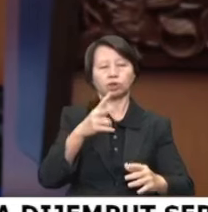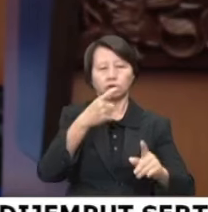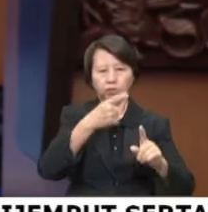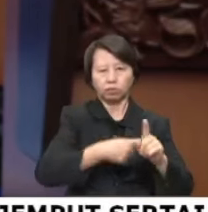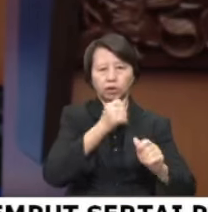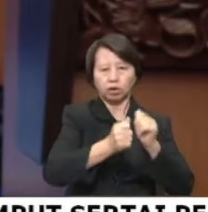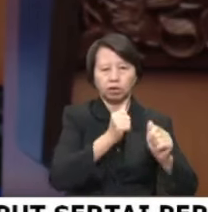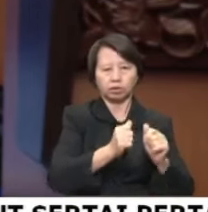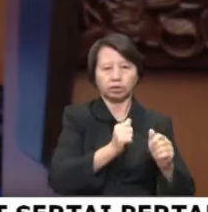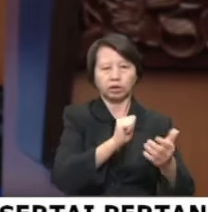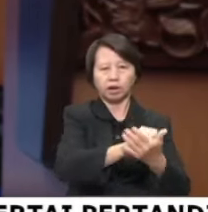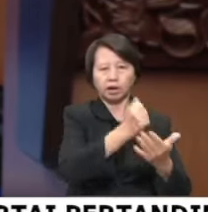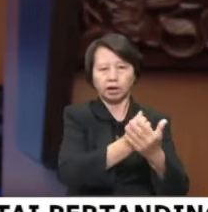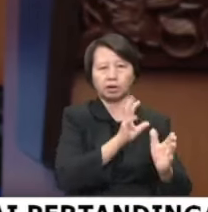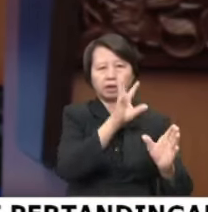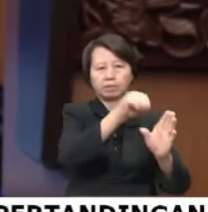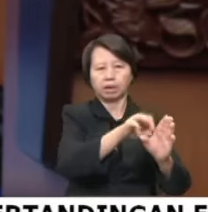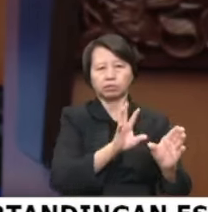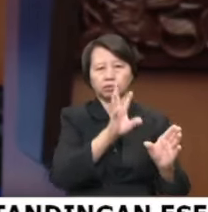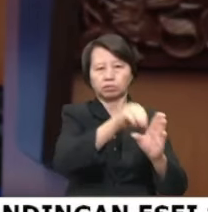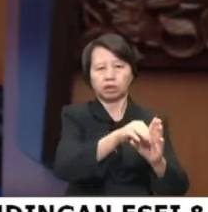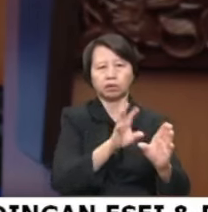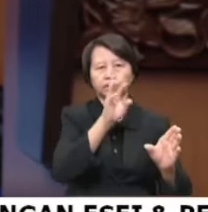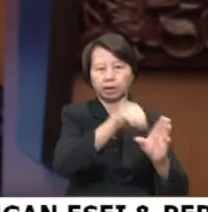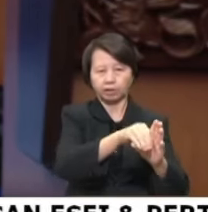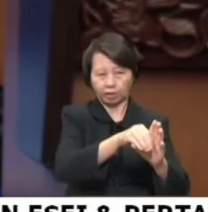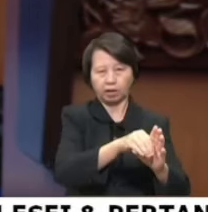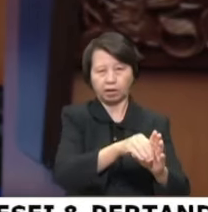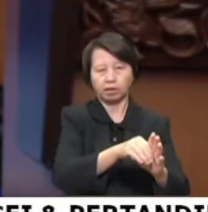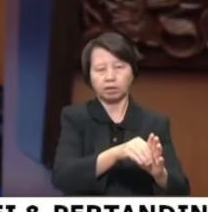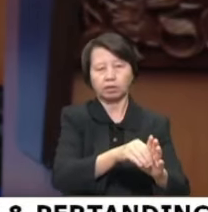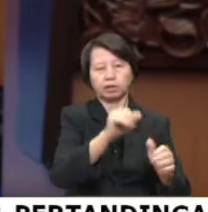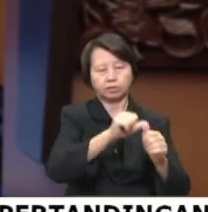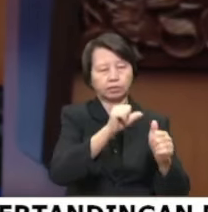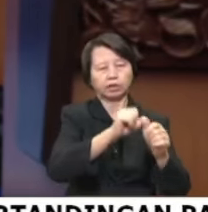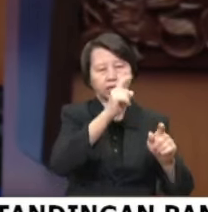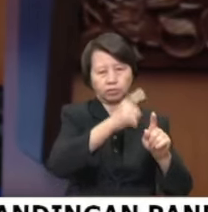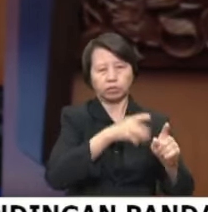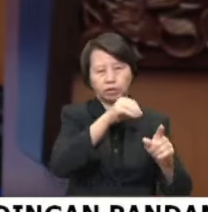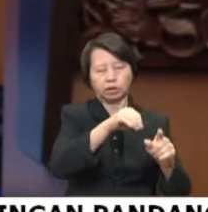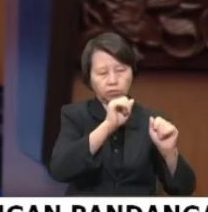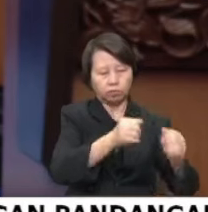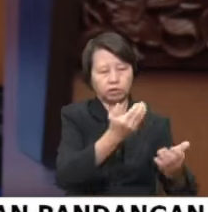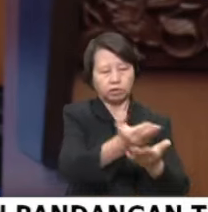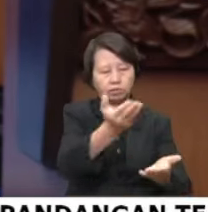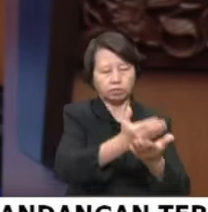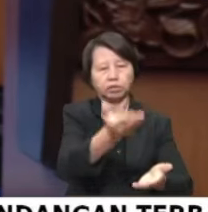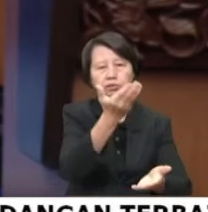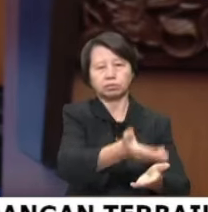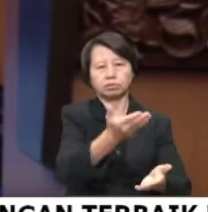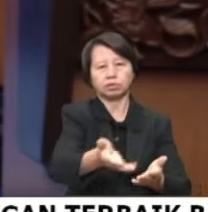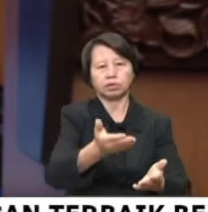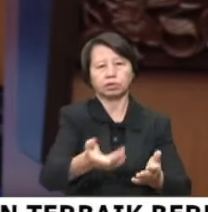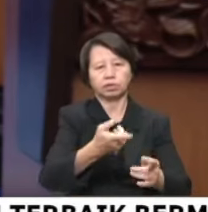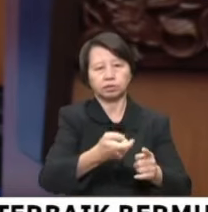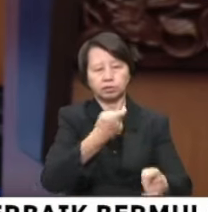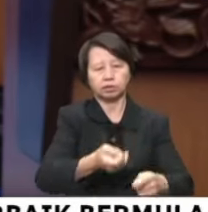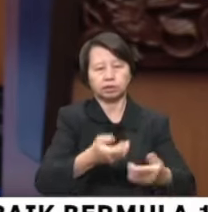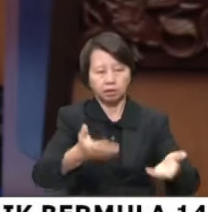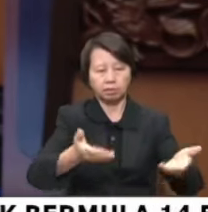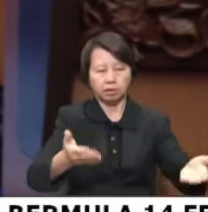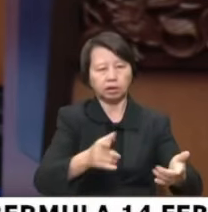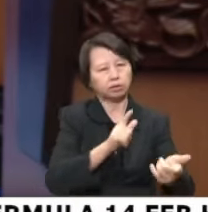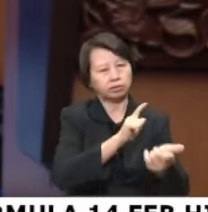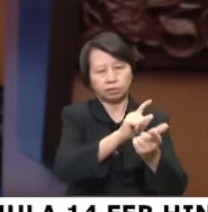melalui akaun yang dibuka menggunakan MyCard penerima. Penerima SARA boleh membeli barangan runcit asas daripada kategori produk